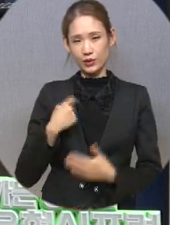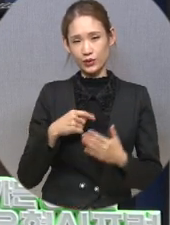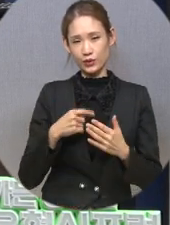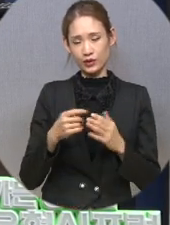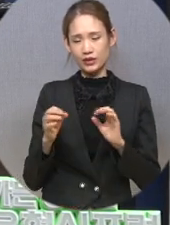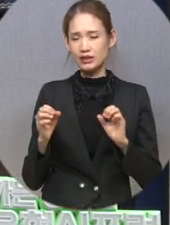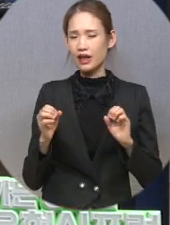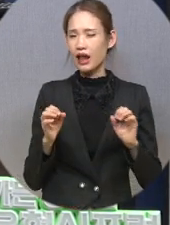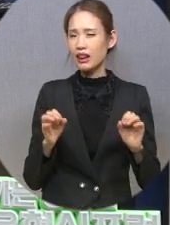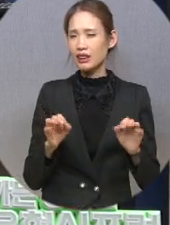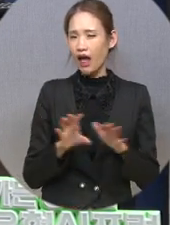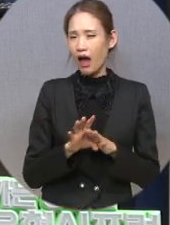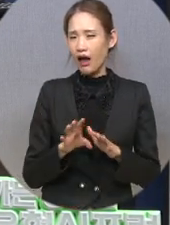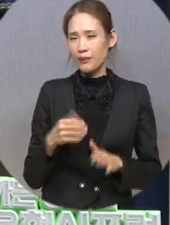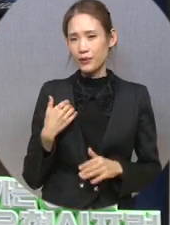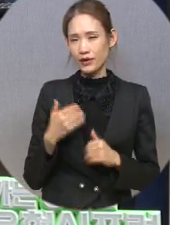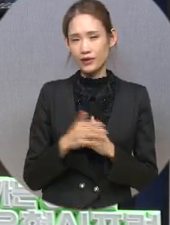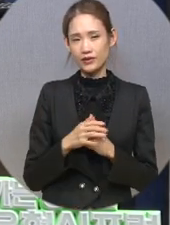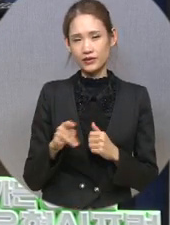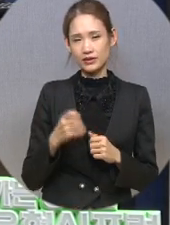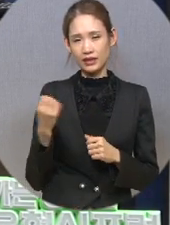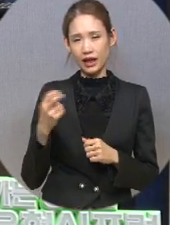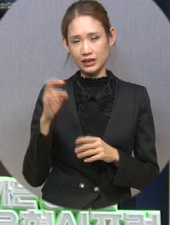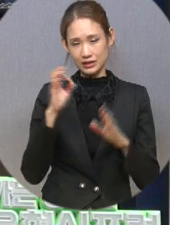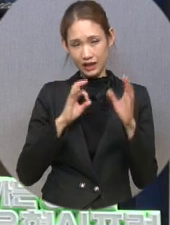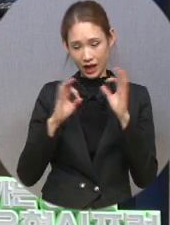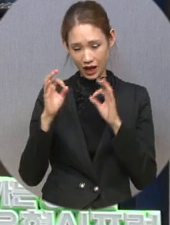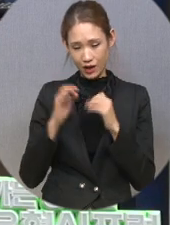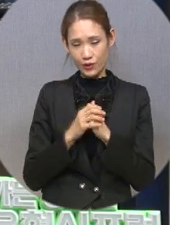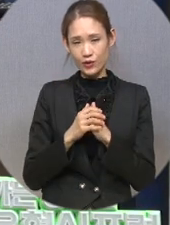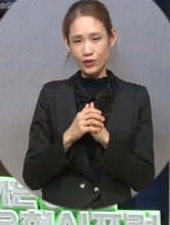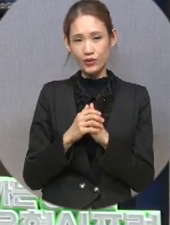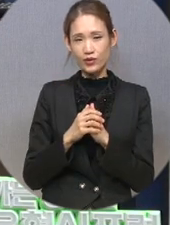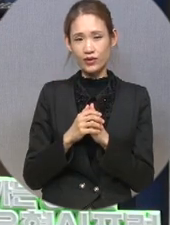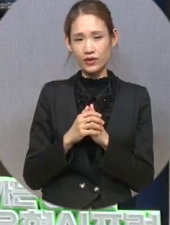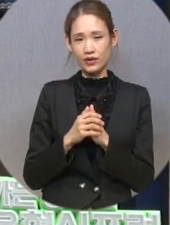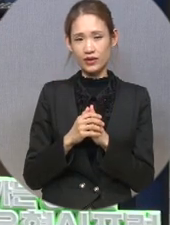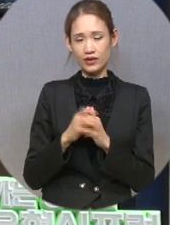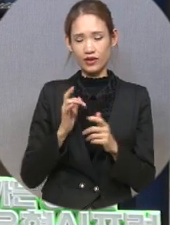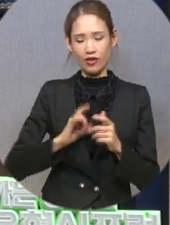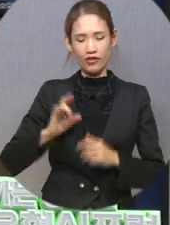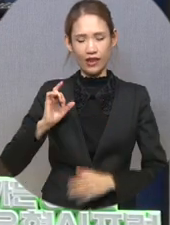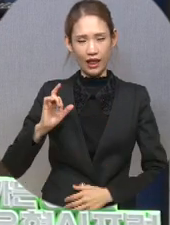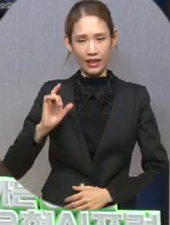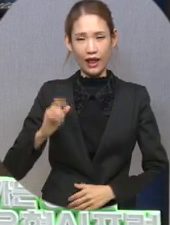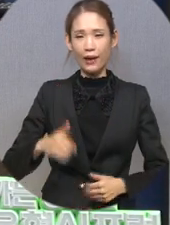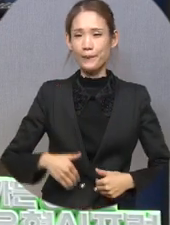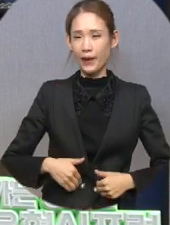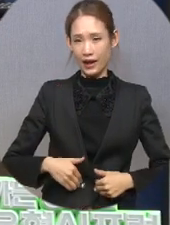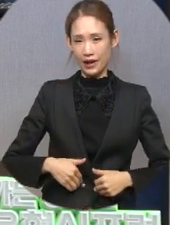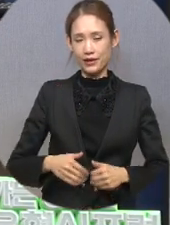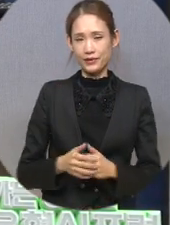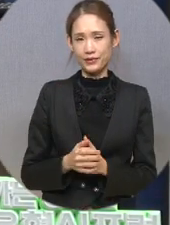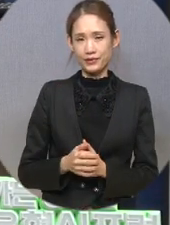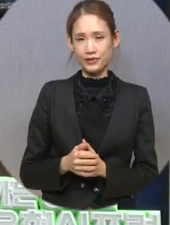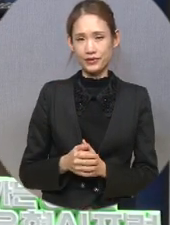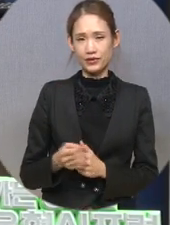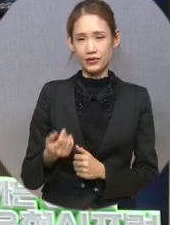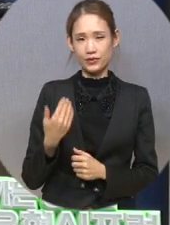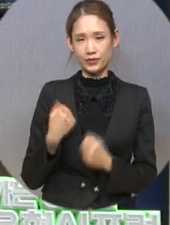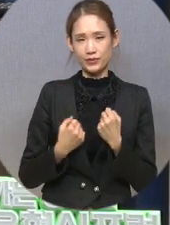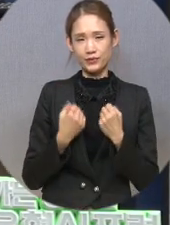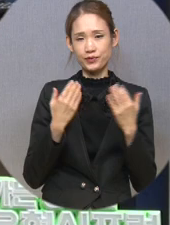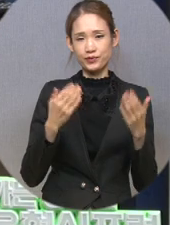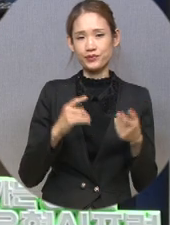없잖아 있는데 인성교육을 다시 찾고 학생들에게 인성교육을 좀 탄탄히 시키는 노력이 필요하다는 생각이 들고요. 아까도 말씀드렸던